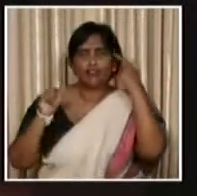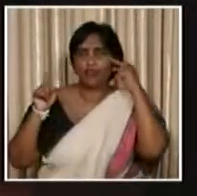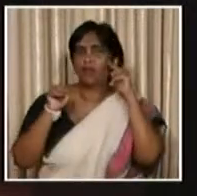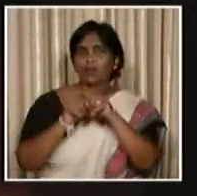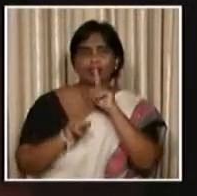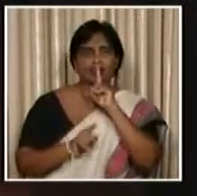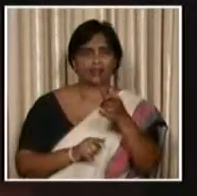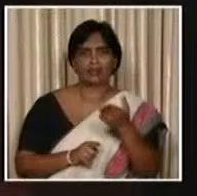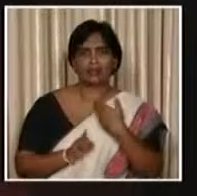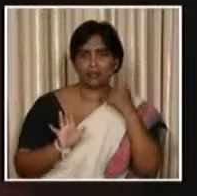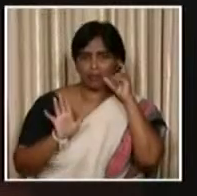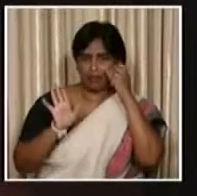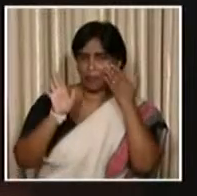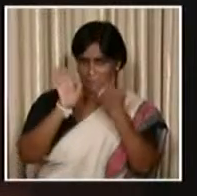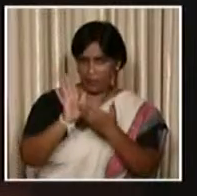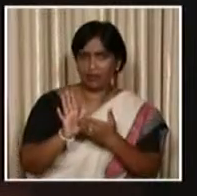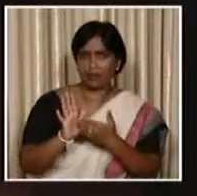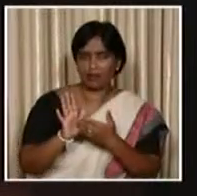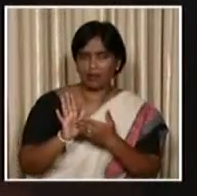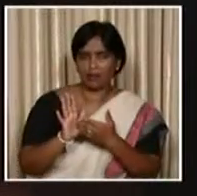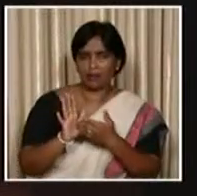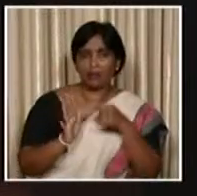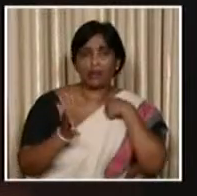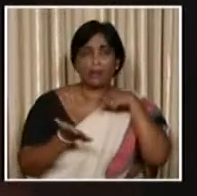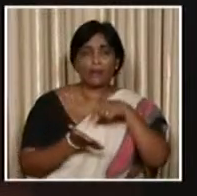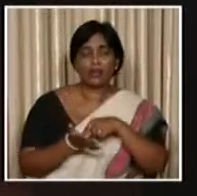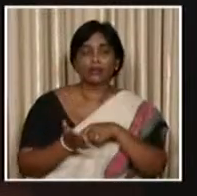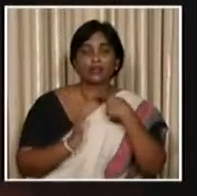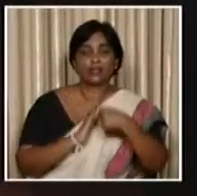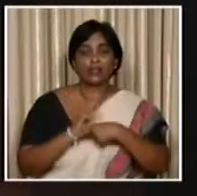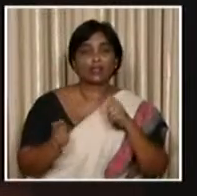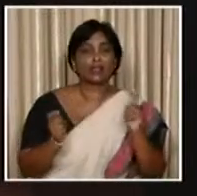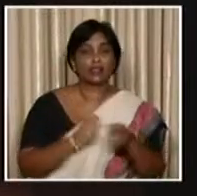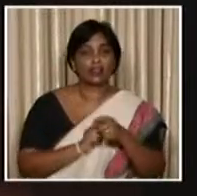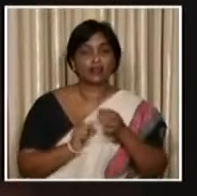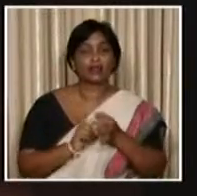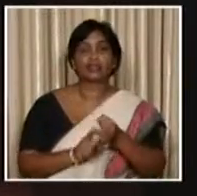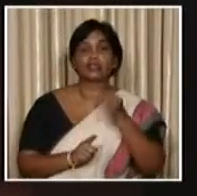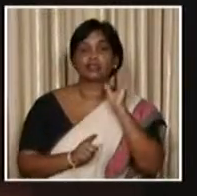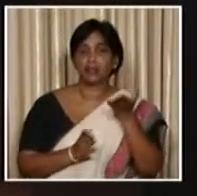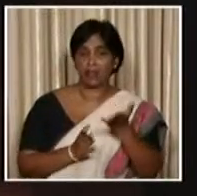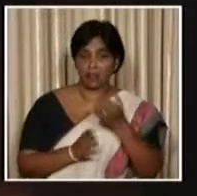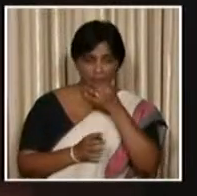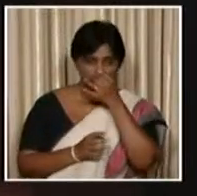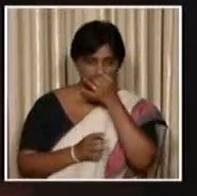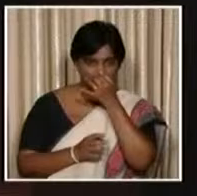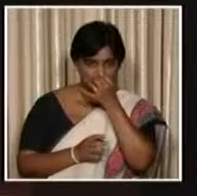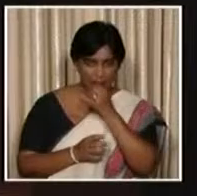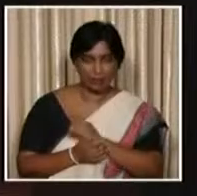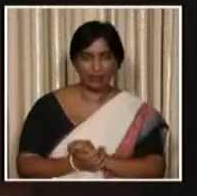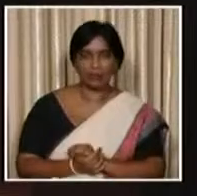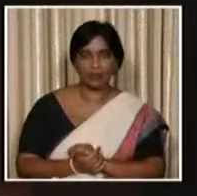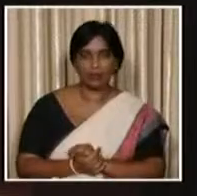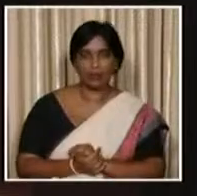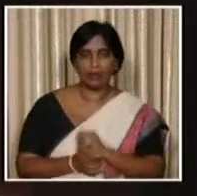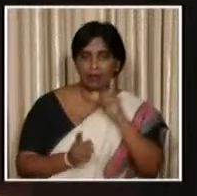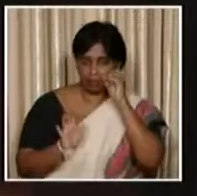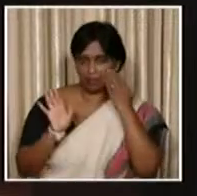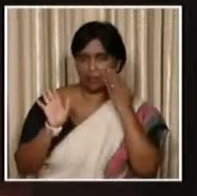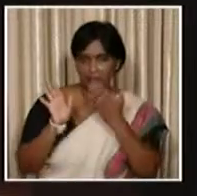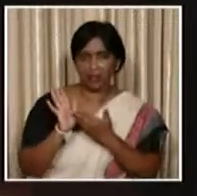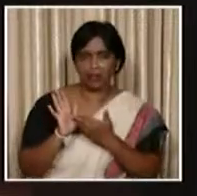කතා කරන්නේ. මම පෙන්වන්නම් පින්තූරේ. මැද ඉන්නේ ශ්‍රී ලංකා ක්‍රිකට් බෝඩ් එකේ සභාපතිතුමා. මේ මම